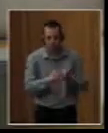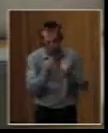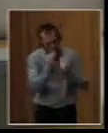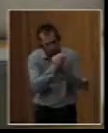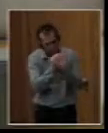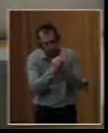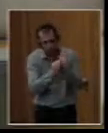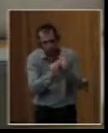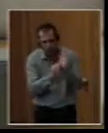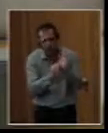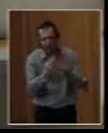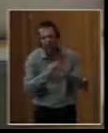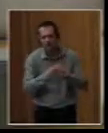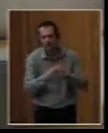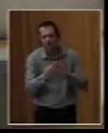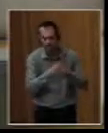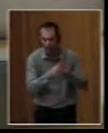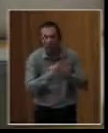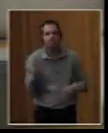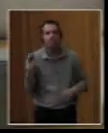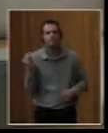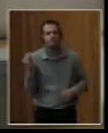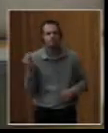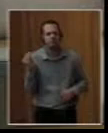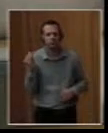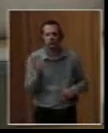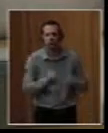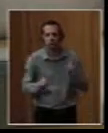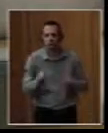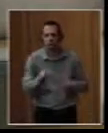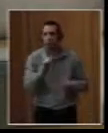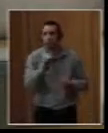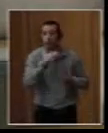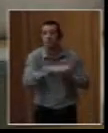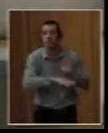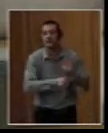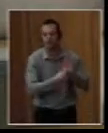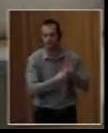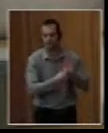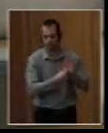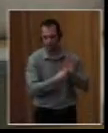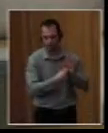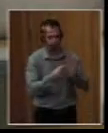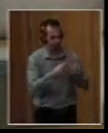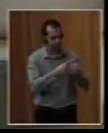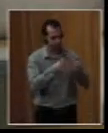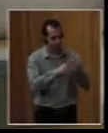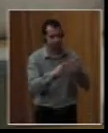το σύνταγμά της, την διεθνή σύμβαση την οποία έχει κυρώσει,